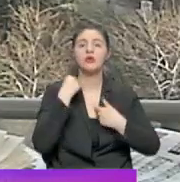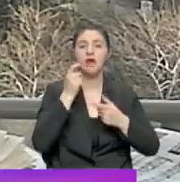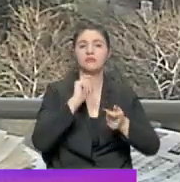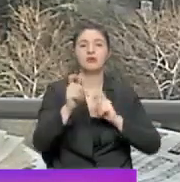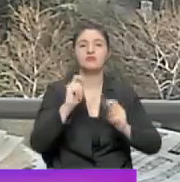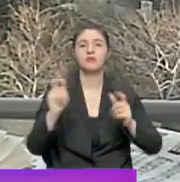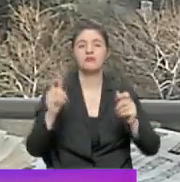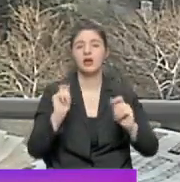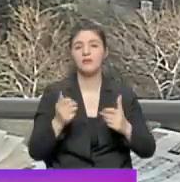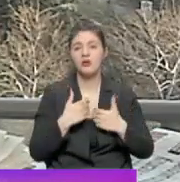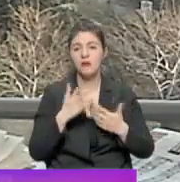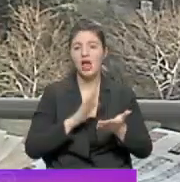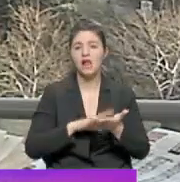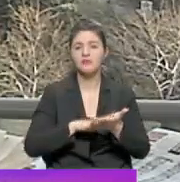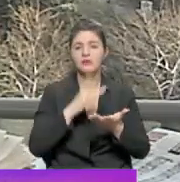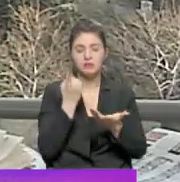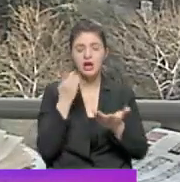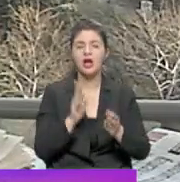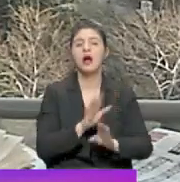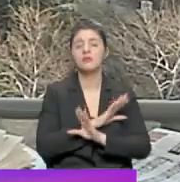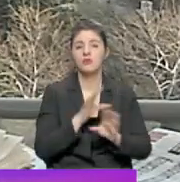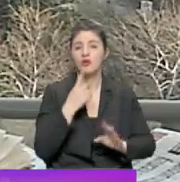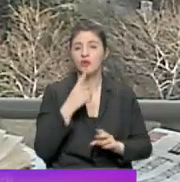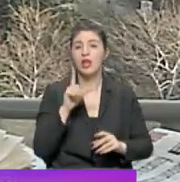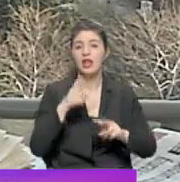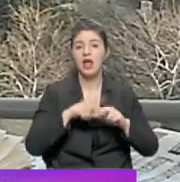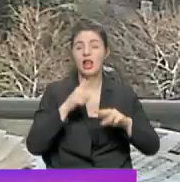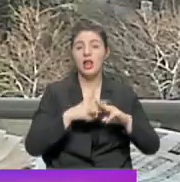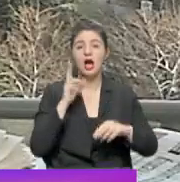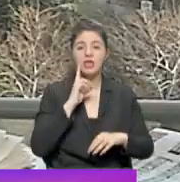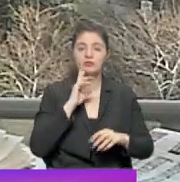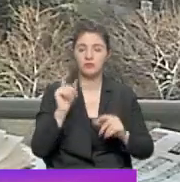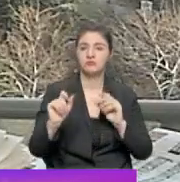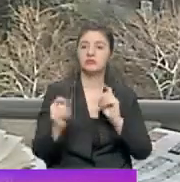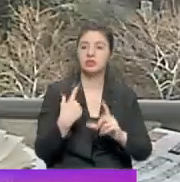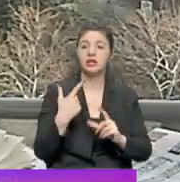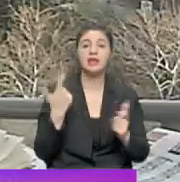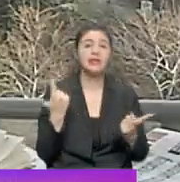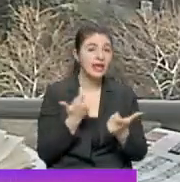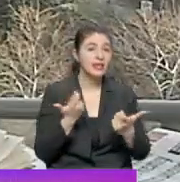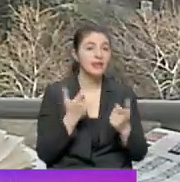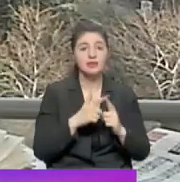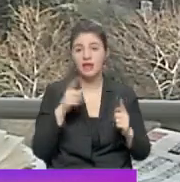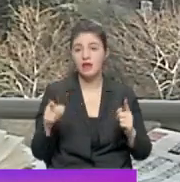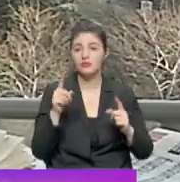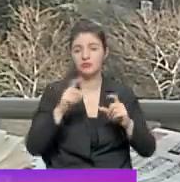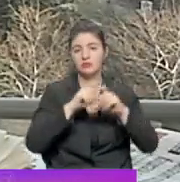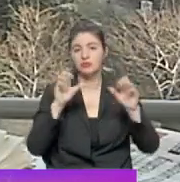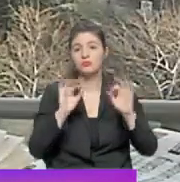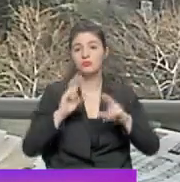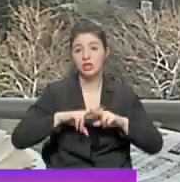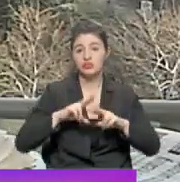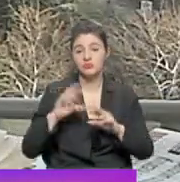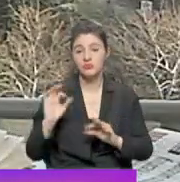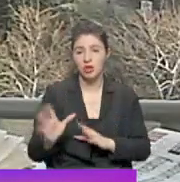borçlarıma yansıtıyorum. Elimde avucumda bir şey kalmıyor diyor Leyla Hanım'ın gönderdiği mesaj. Nereden nereye bugün başlığımız. Şimdi o